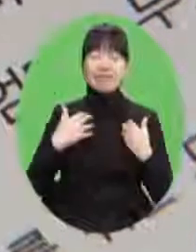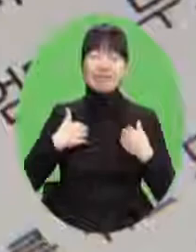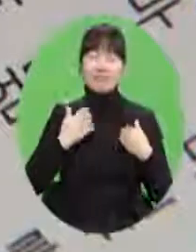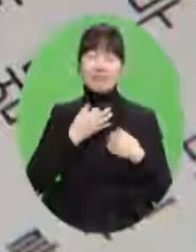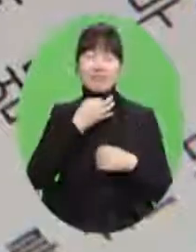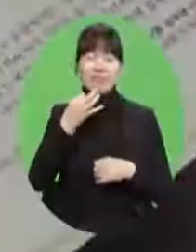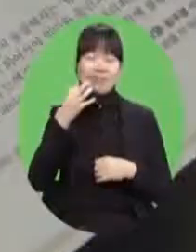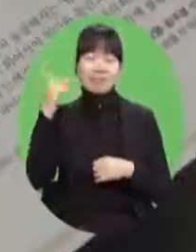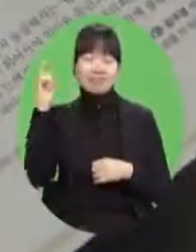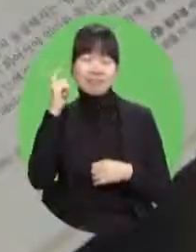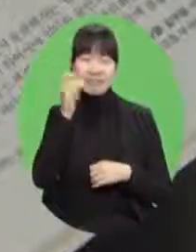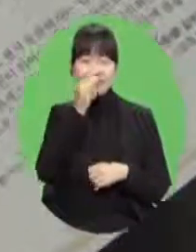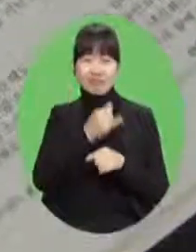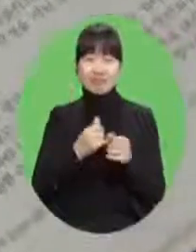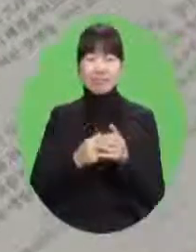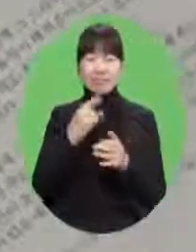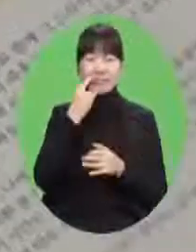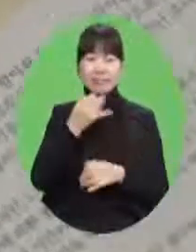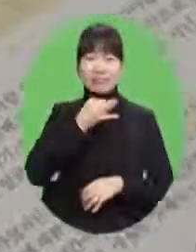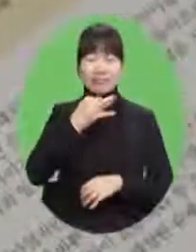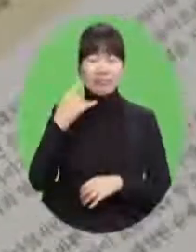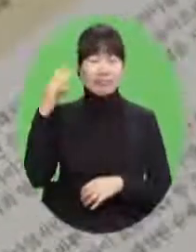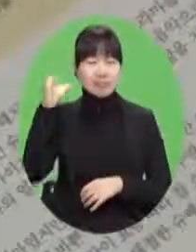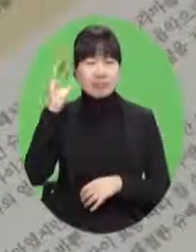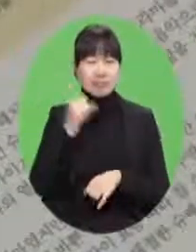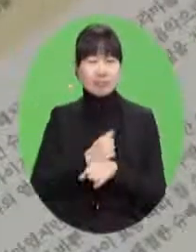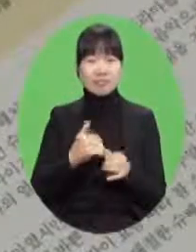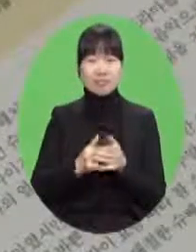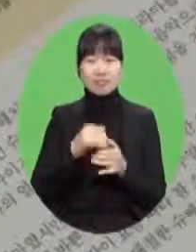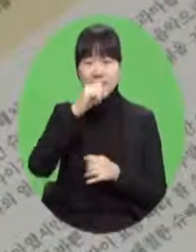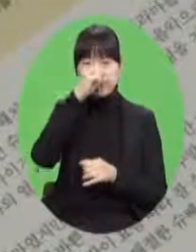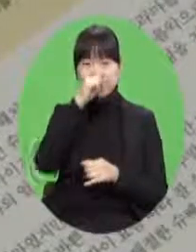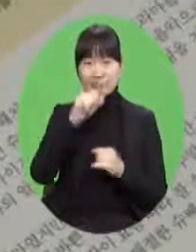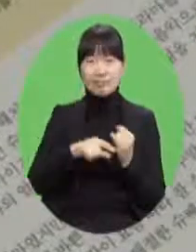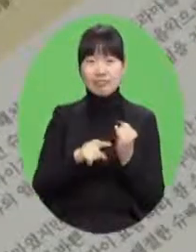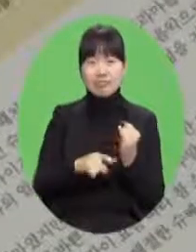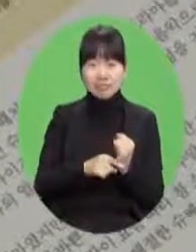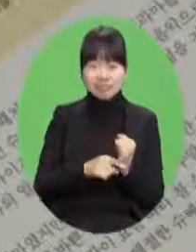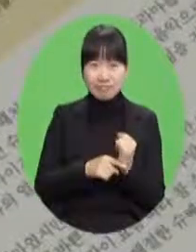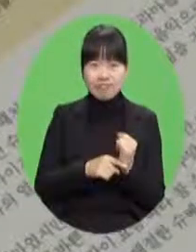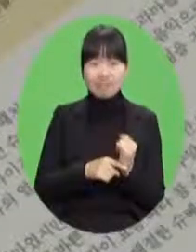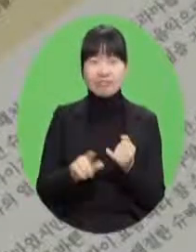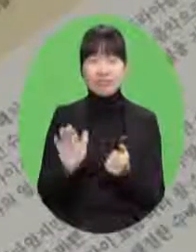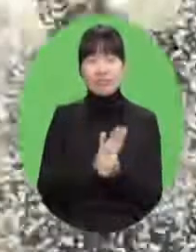수 있는 음악이라고 합니다. 엄마의 목소리로 부르는 노래도 좋은 태교가 될 겁니다.